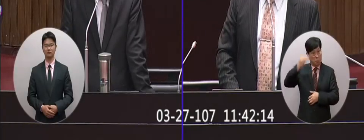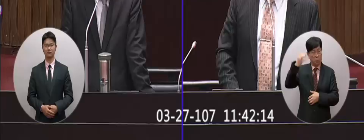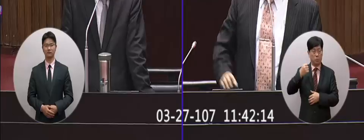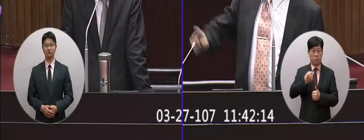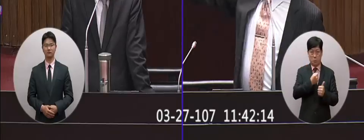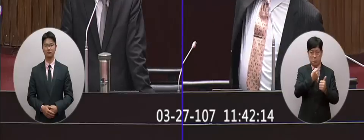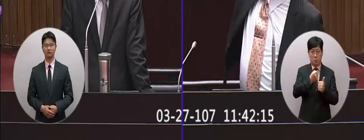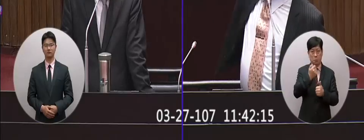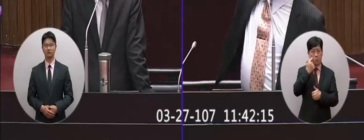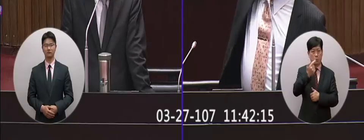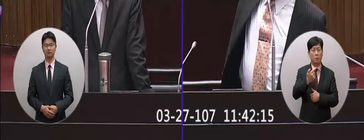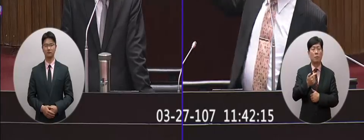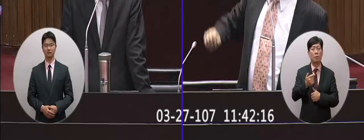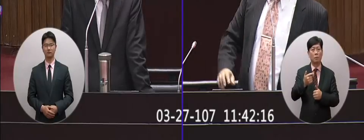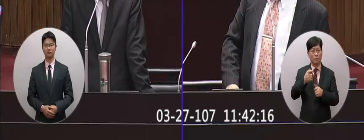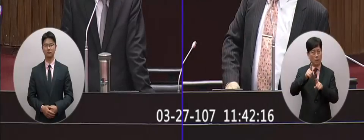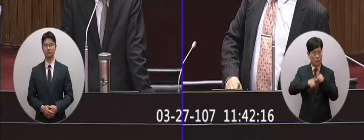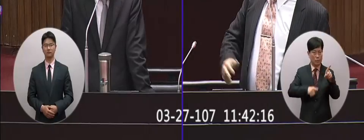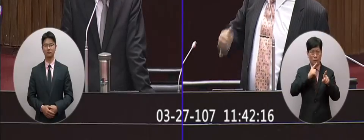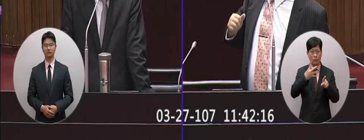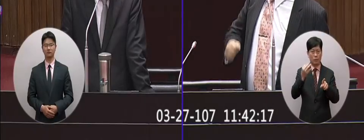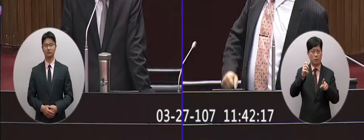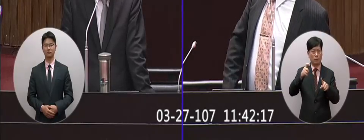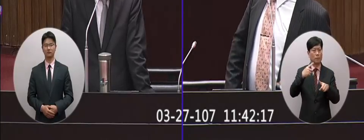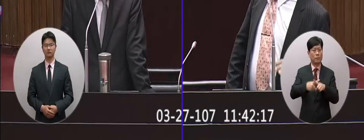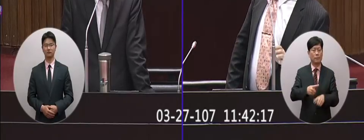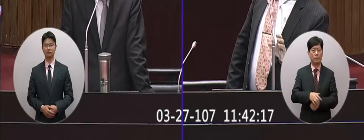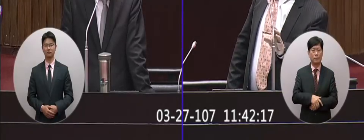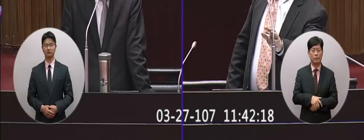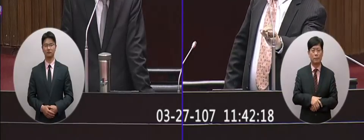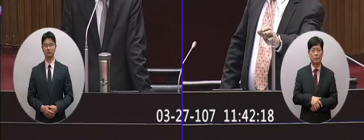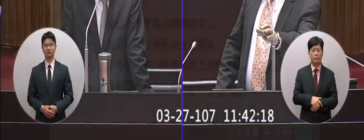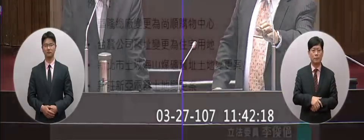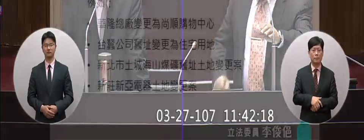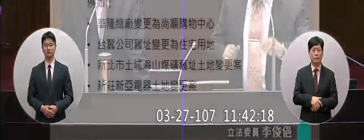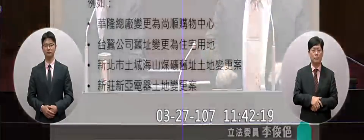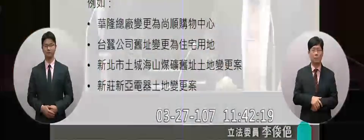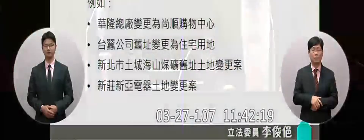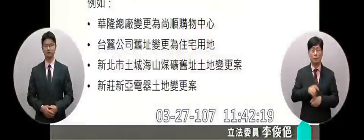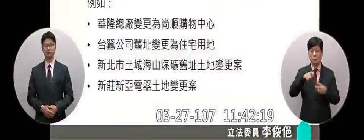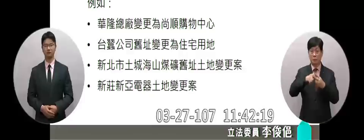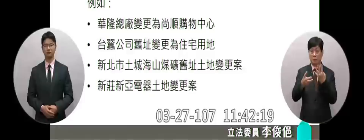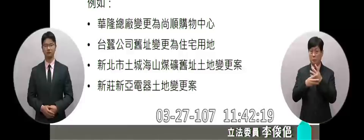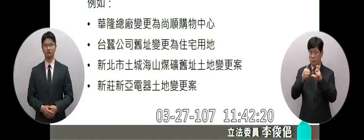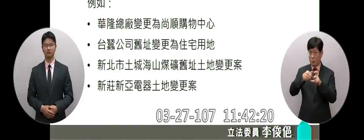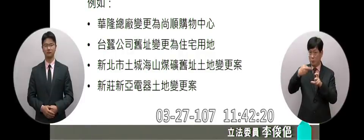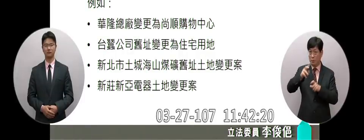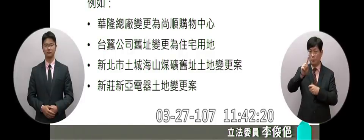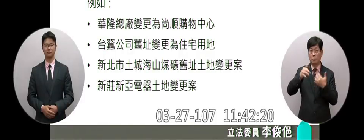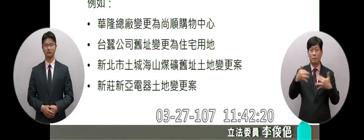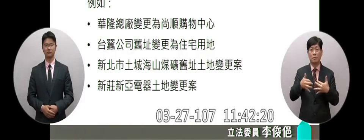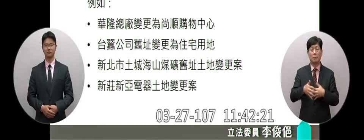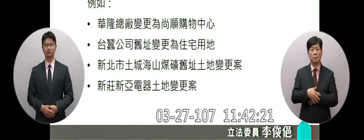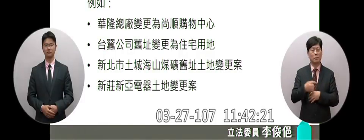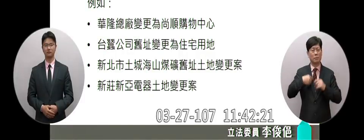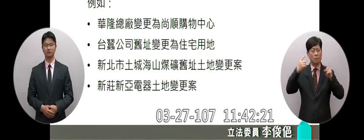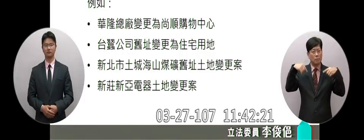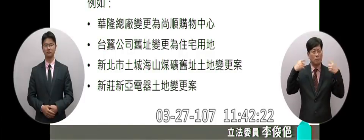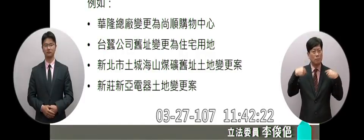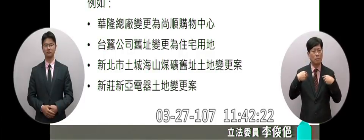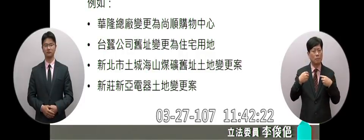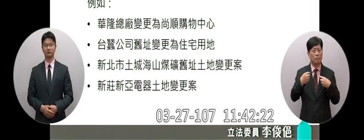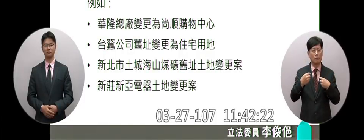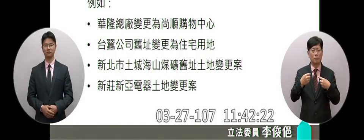非常重要哦。而且这是相差可以数十倍。我们再看下一个因素来。那工业区还有一个问题啦，我们常常因